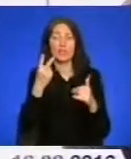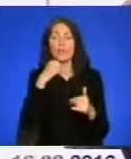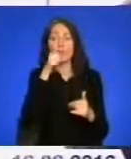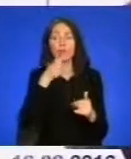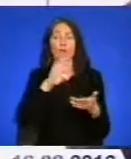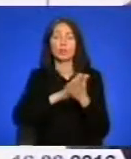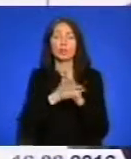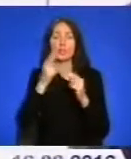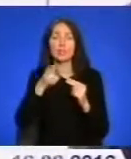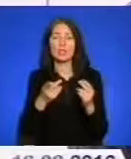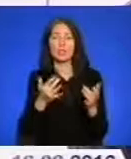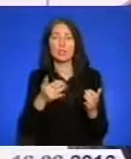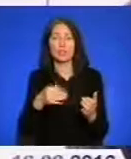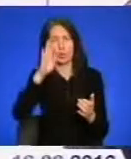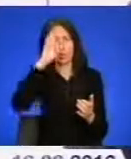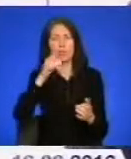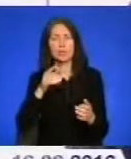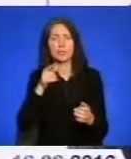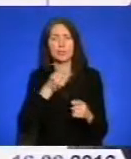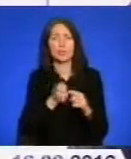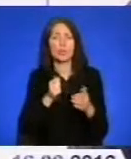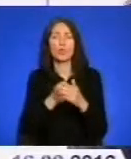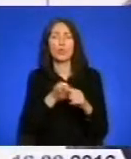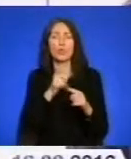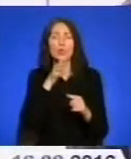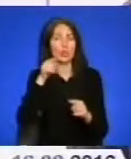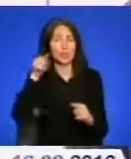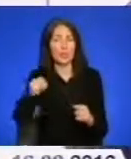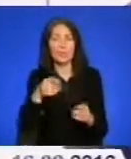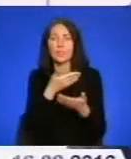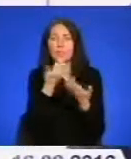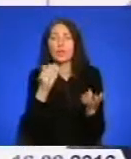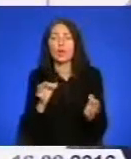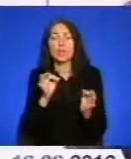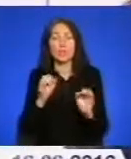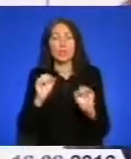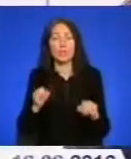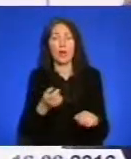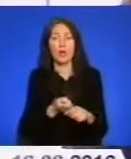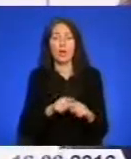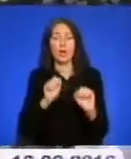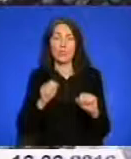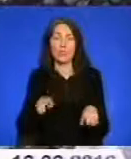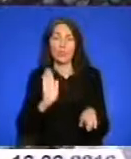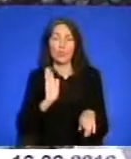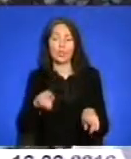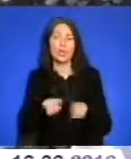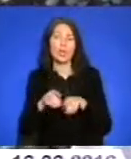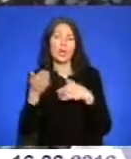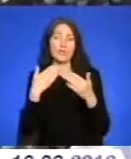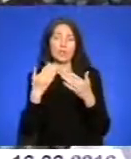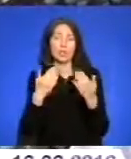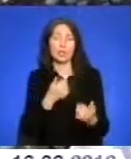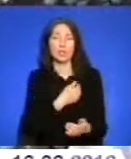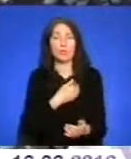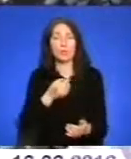закінчився, і вони ще досі там. Вони не мають ніяких прав. Ну то яке це до них може бути таке ставлення? Хотілося б вже